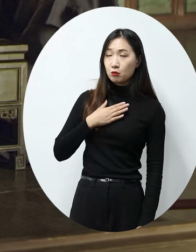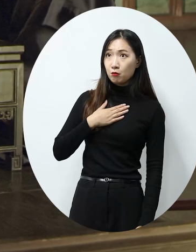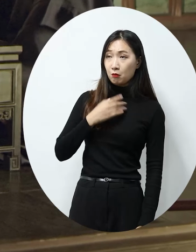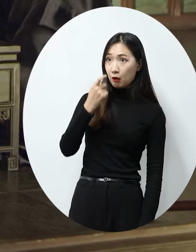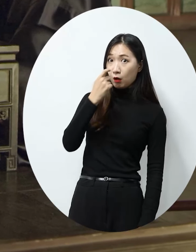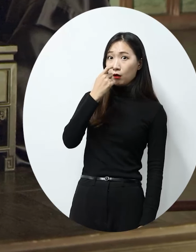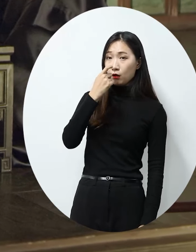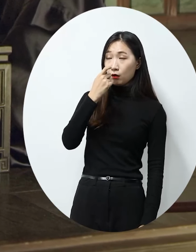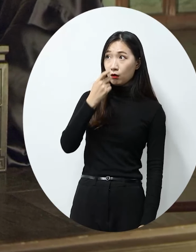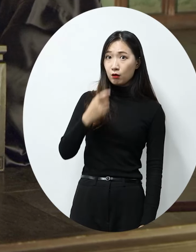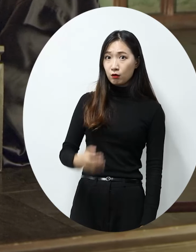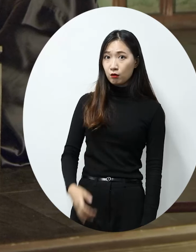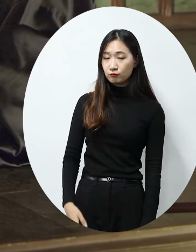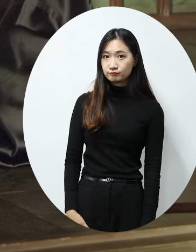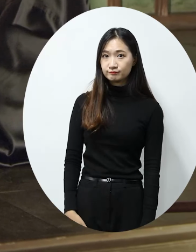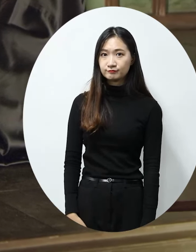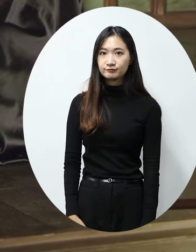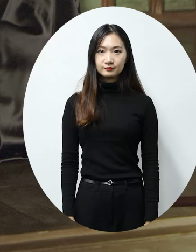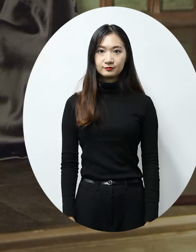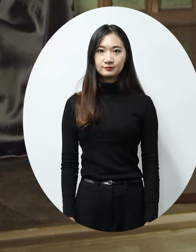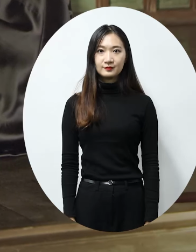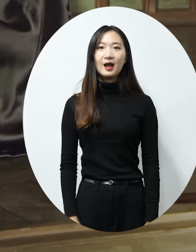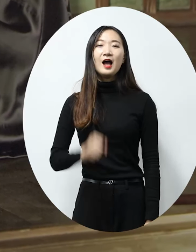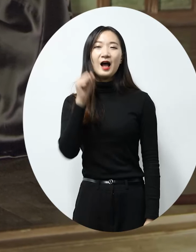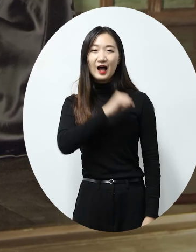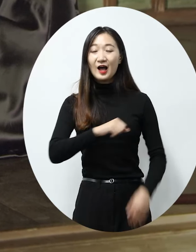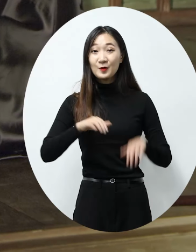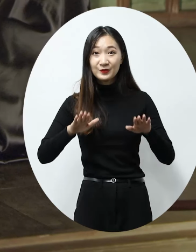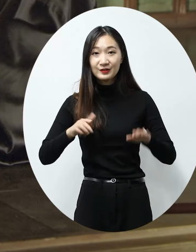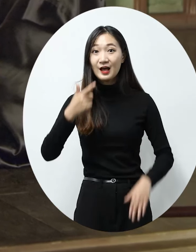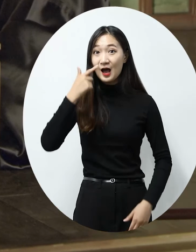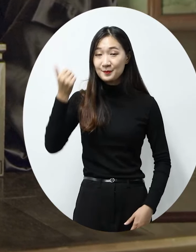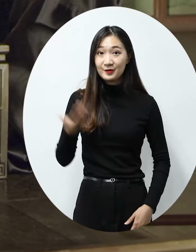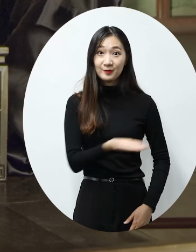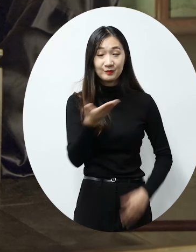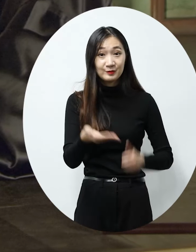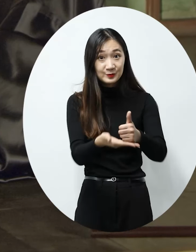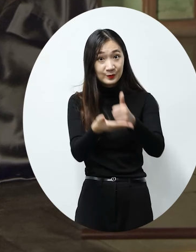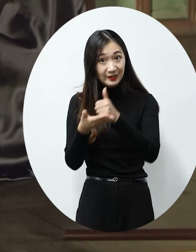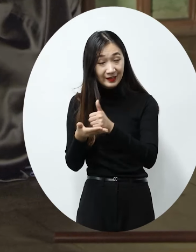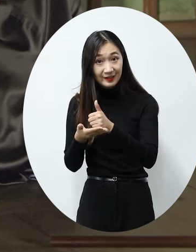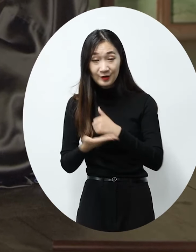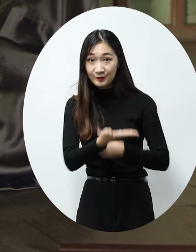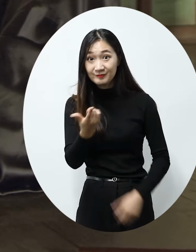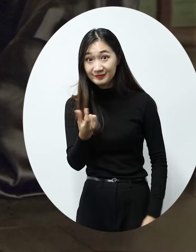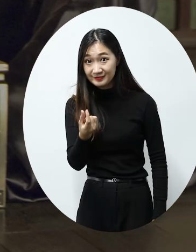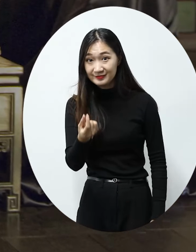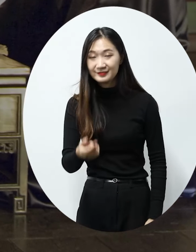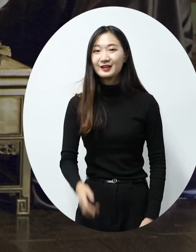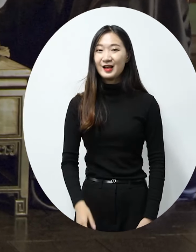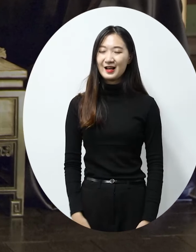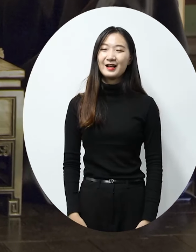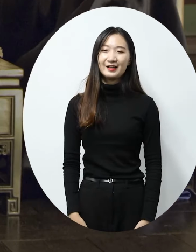저를 보신 건가요? 아 오늘 아바마마의 손님으로 오신 분이 맞으시죠?